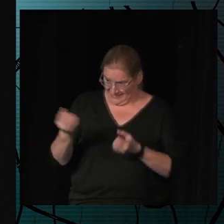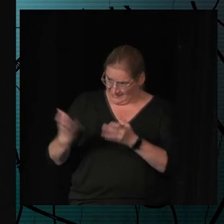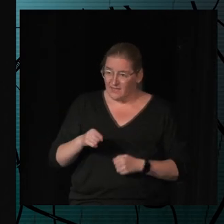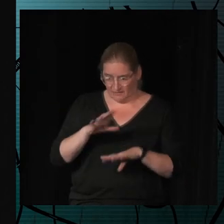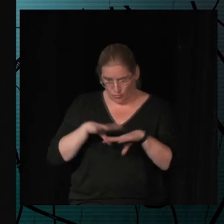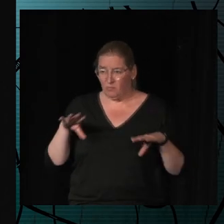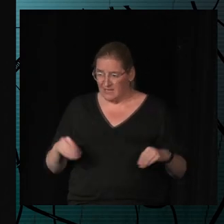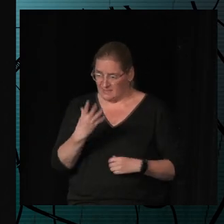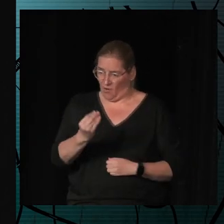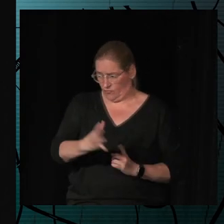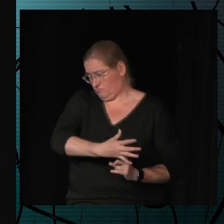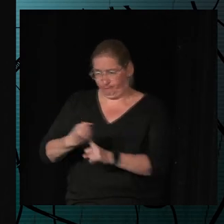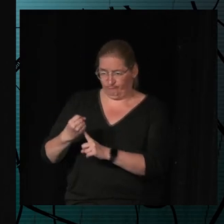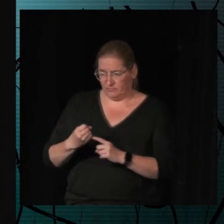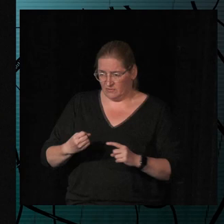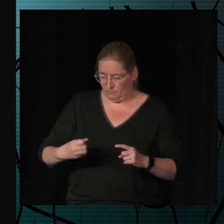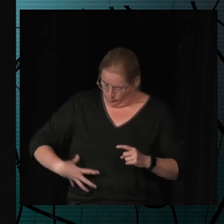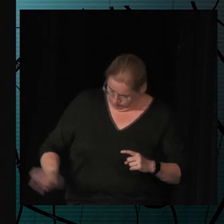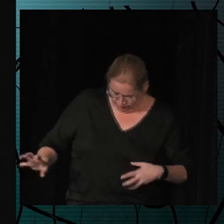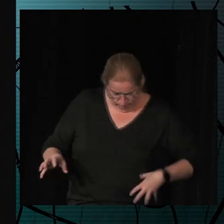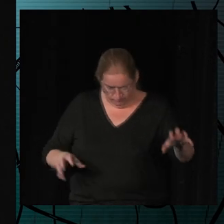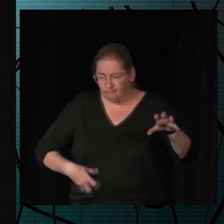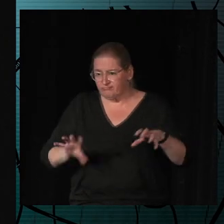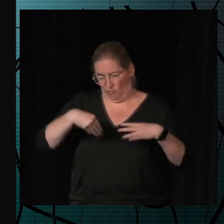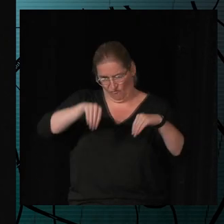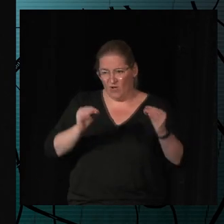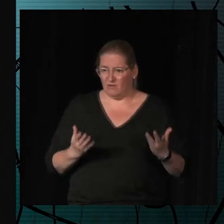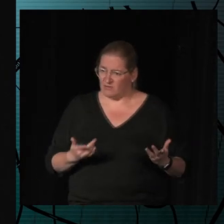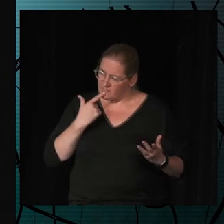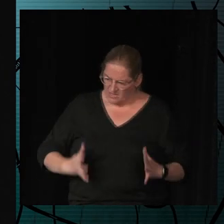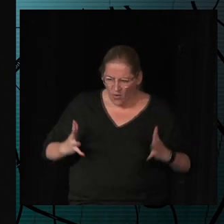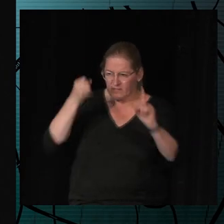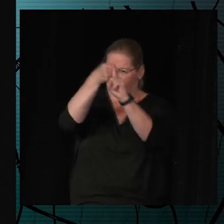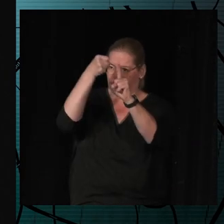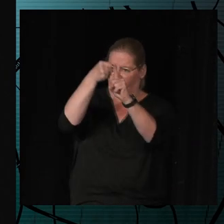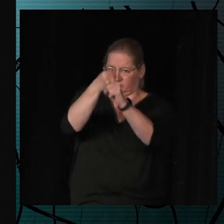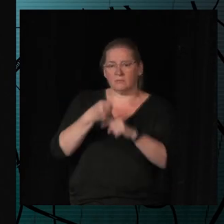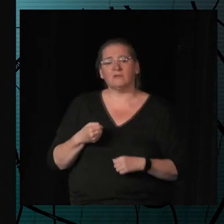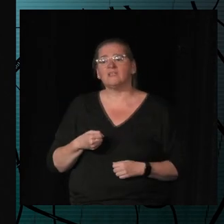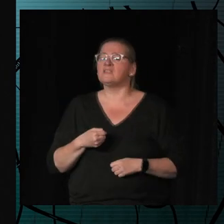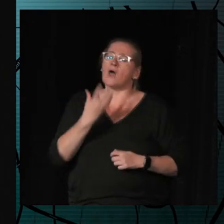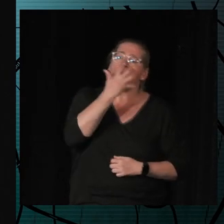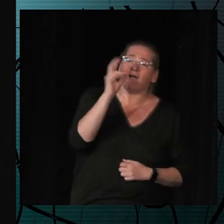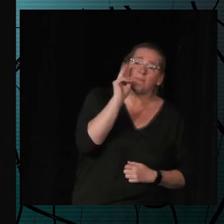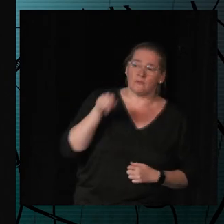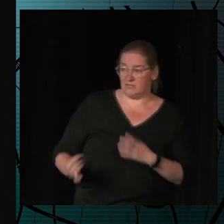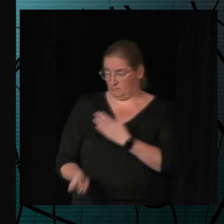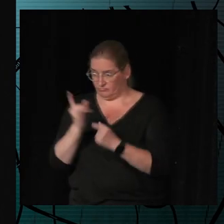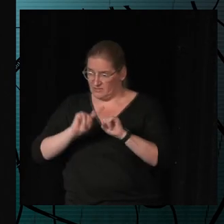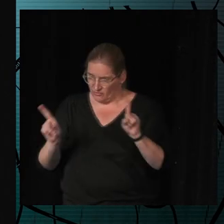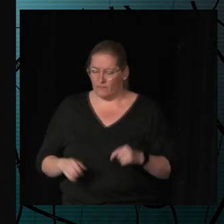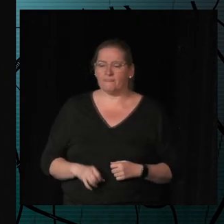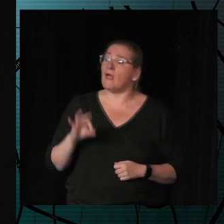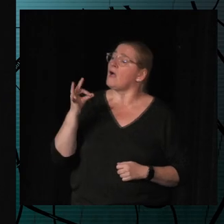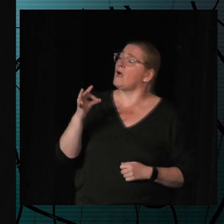et c'est un jeu engagé vraiment hyper intéressant et là pour le coup oui on est complètement en dehordre des cadres habituel de l'horreur justement tu parles de renouveler le